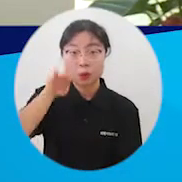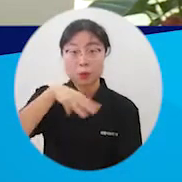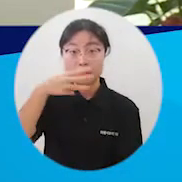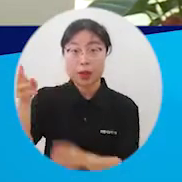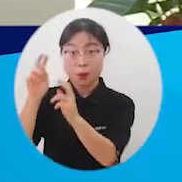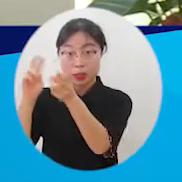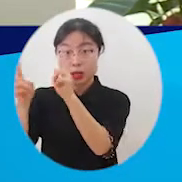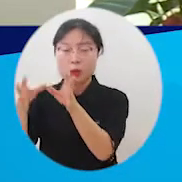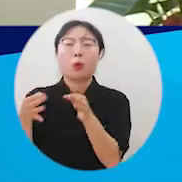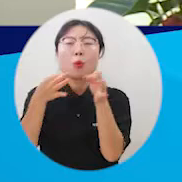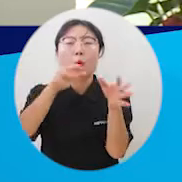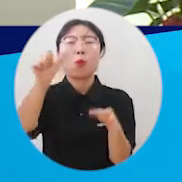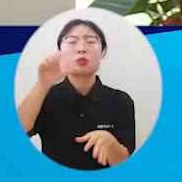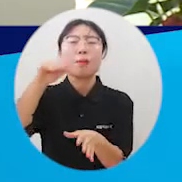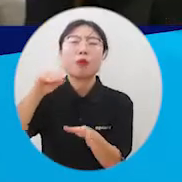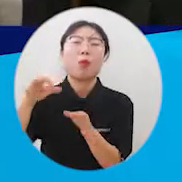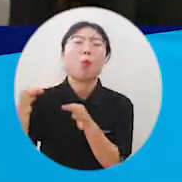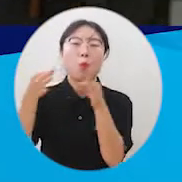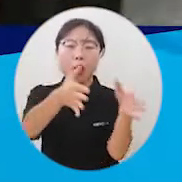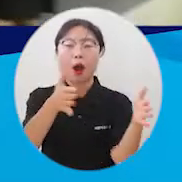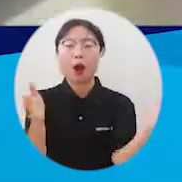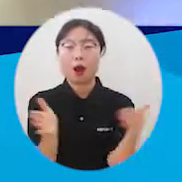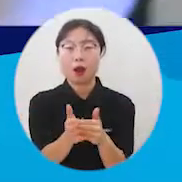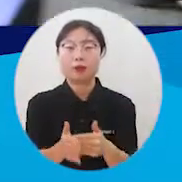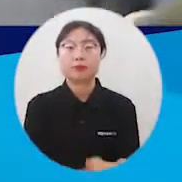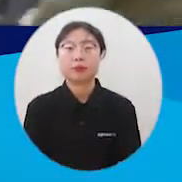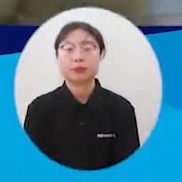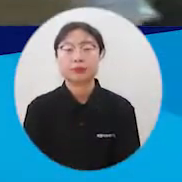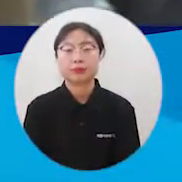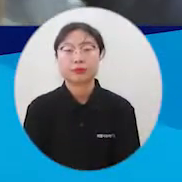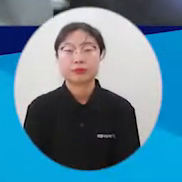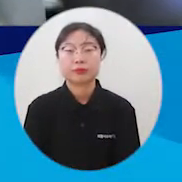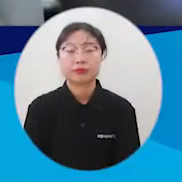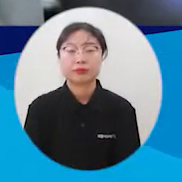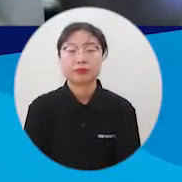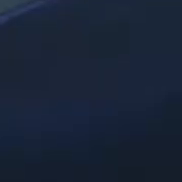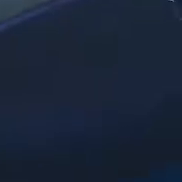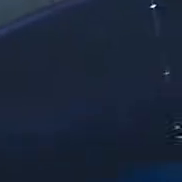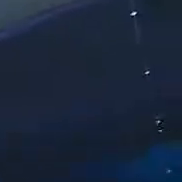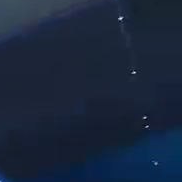오천동 소재의 롯데케미칼 주식회사가 기부금 5천만 원을 전달했습니다.